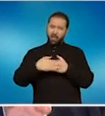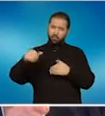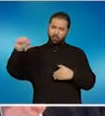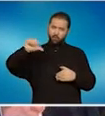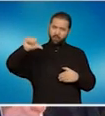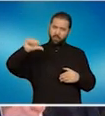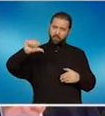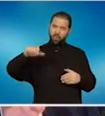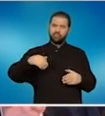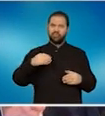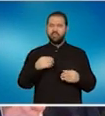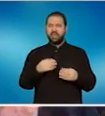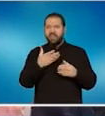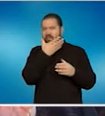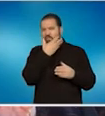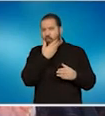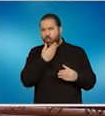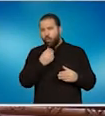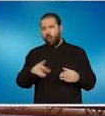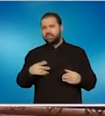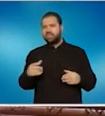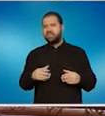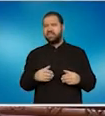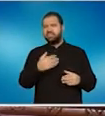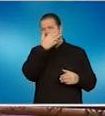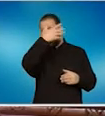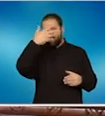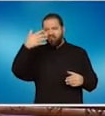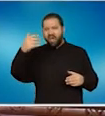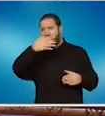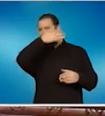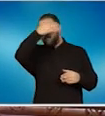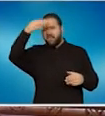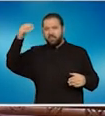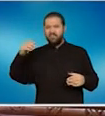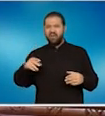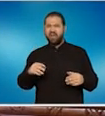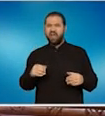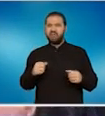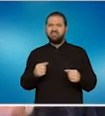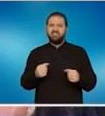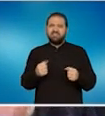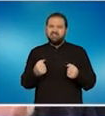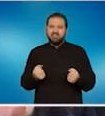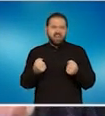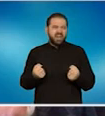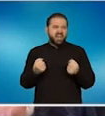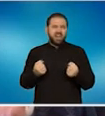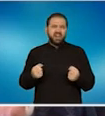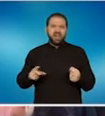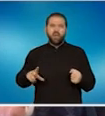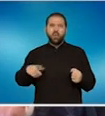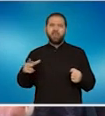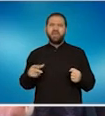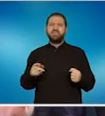este primăvara și vara, pe atât de deprimant și de trist și de stresant este totul de când